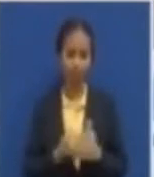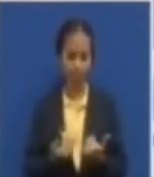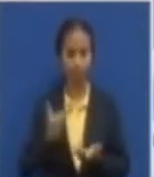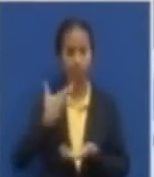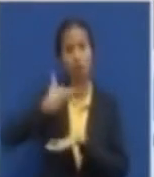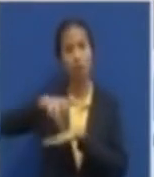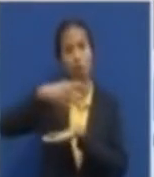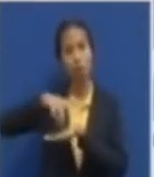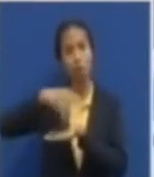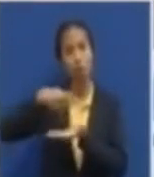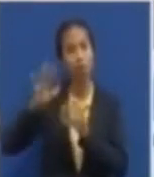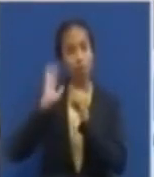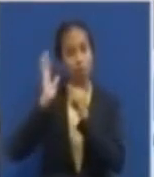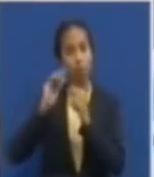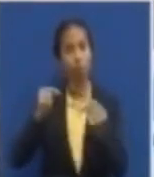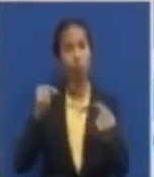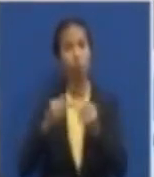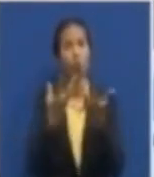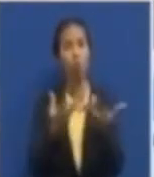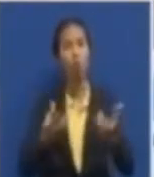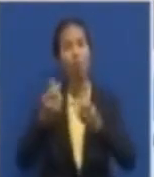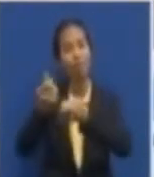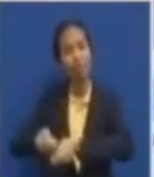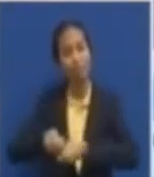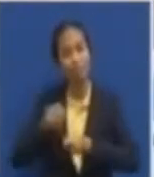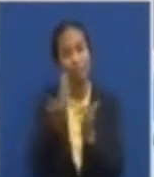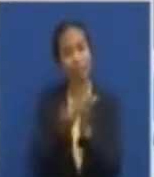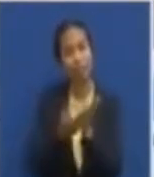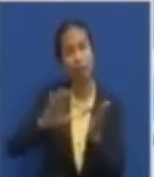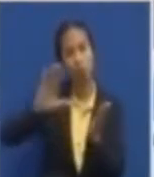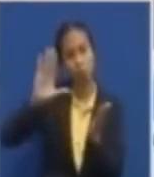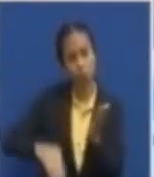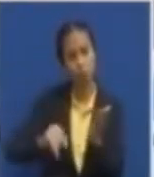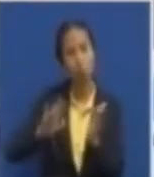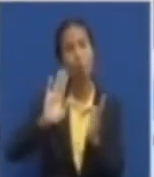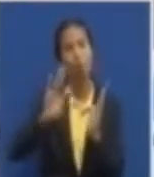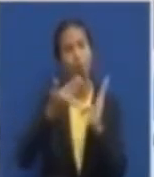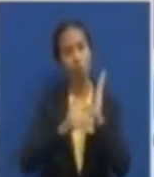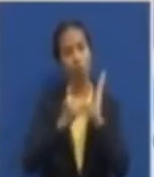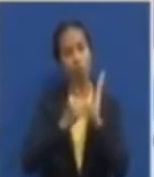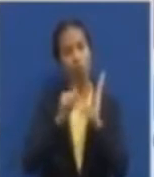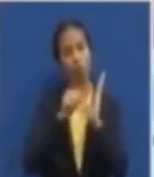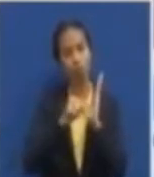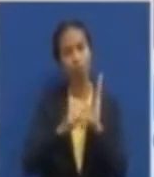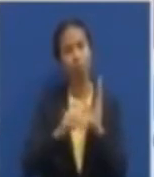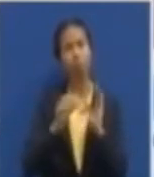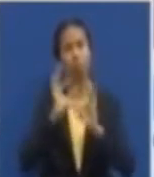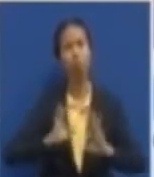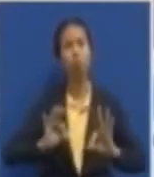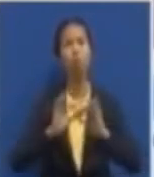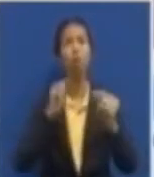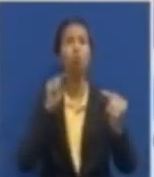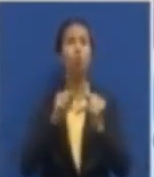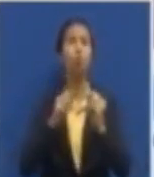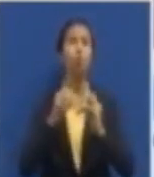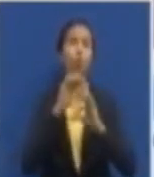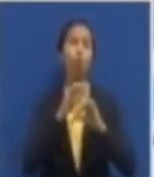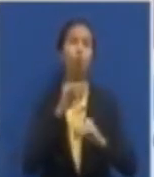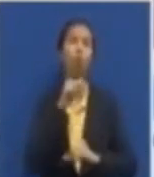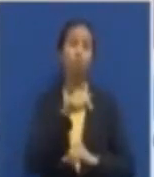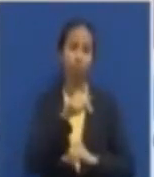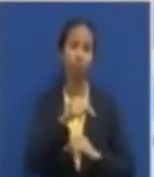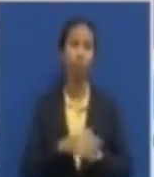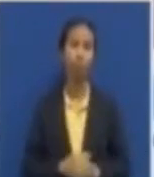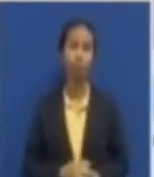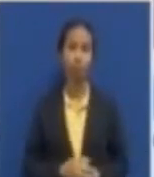ดราคาพืชผลการเกษตรตกต่ำในภาคตะวันออกโดยเฉพาะจังหวัดระยองนะครับคงเป็นที่ทราบใน